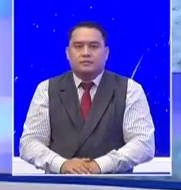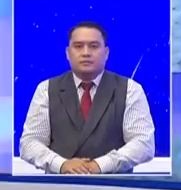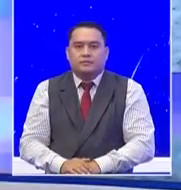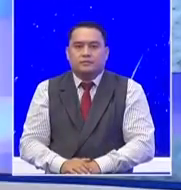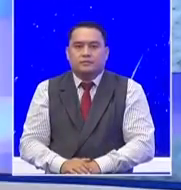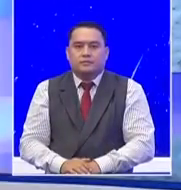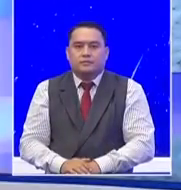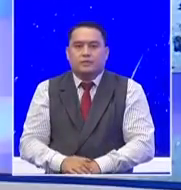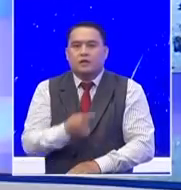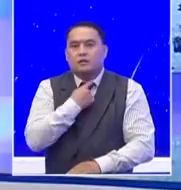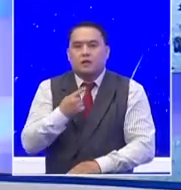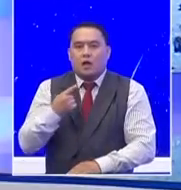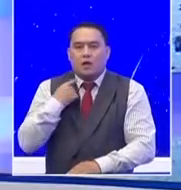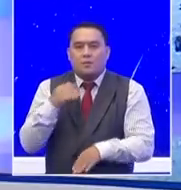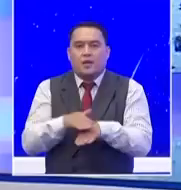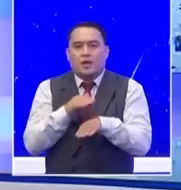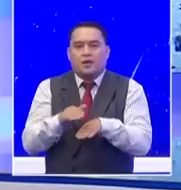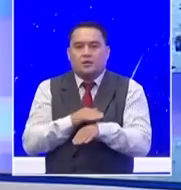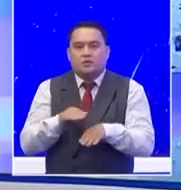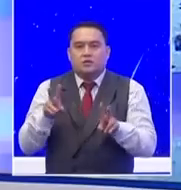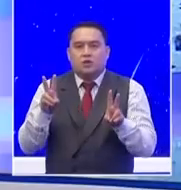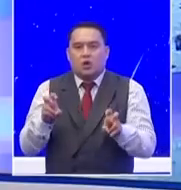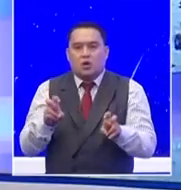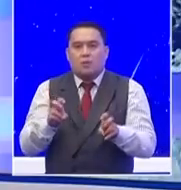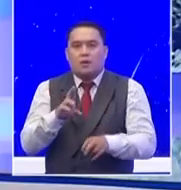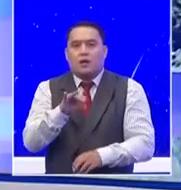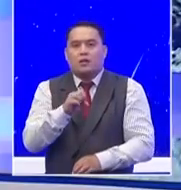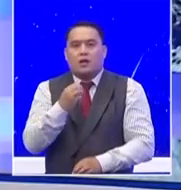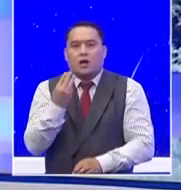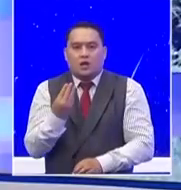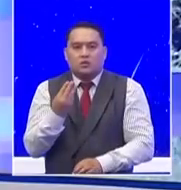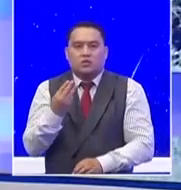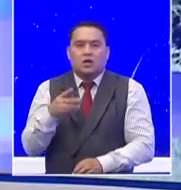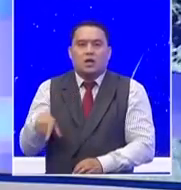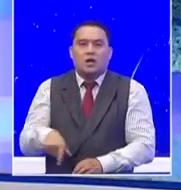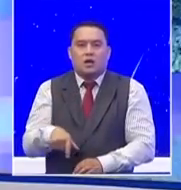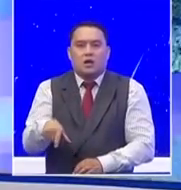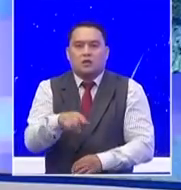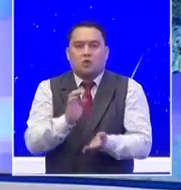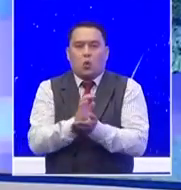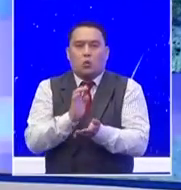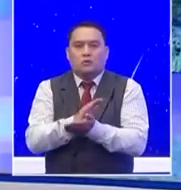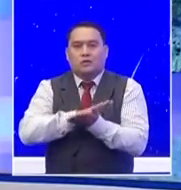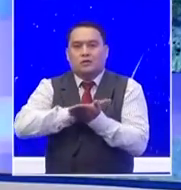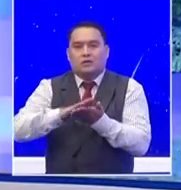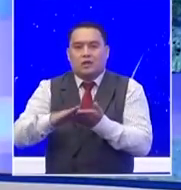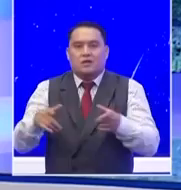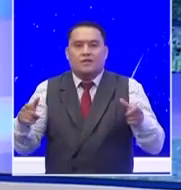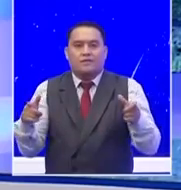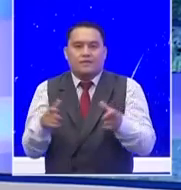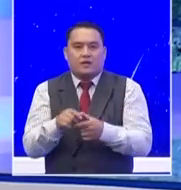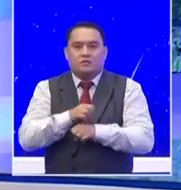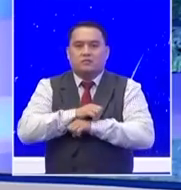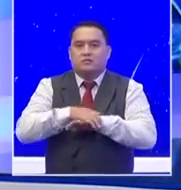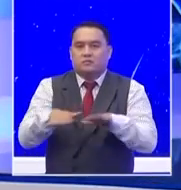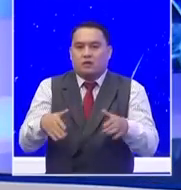Тазалық, саулық негізі. Талдықорғандық мерімді жетісу еріктілері Балқаш көлінің лепсі жақ жағалауын қоқыстан арылды. Коронавирустық